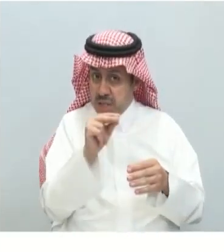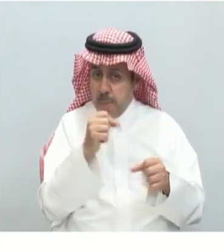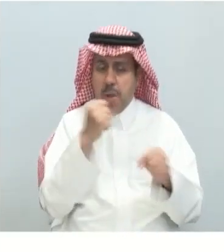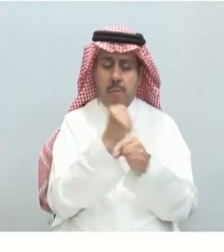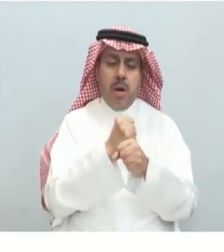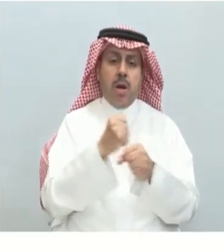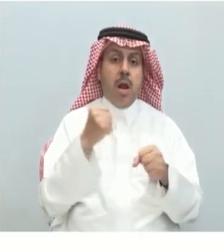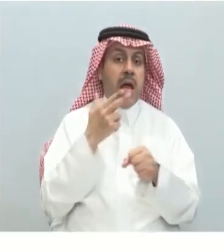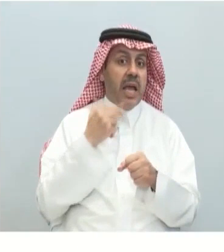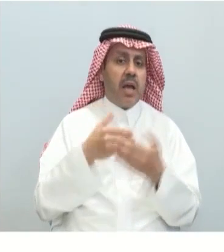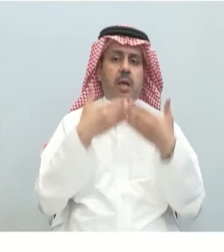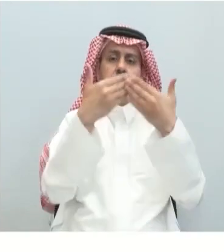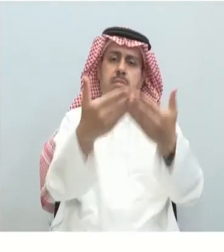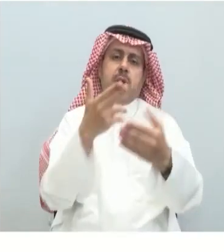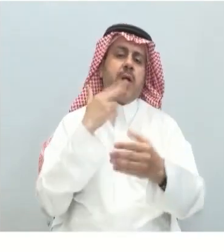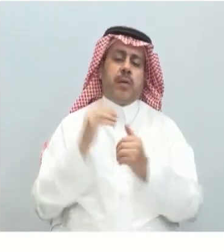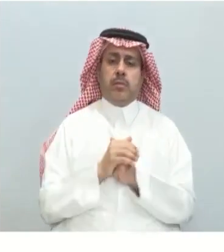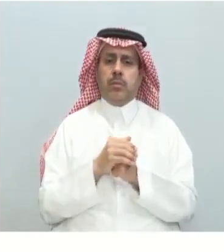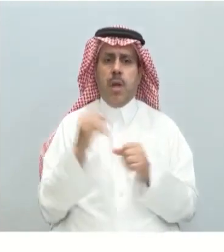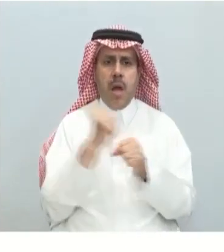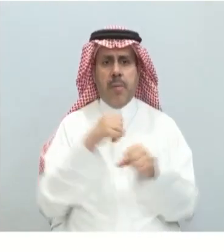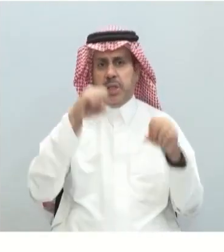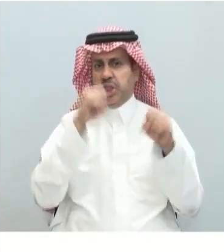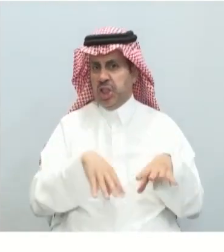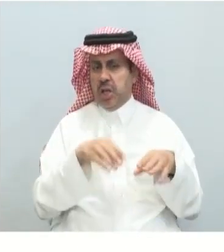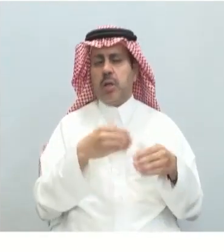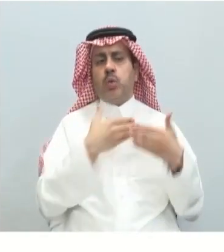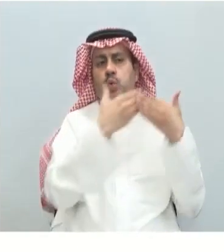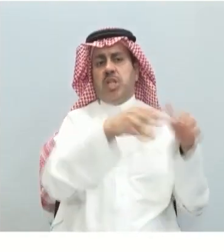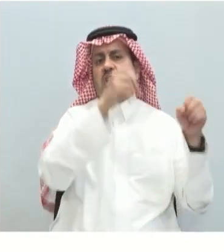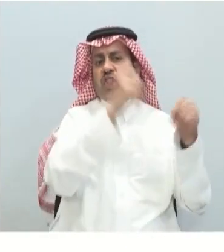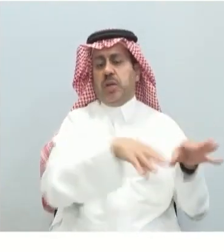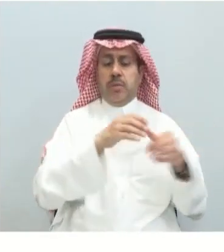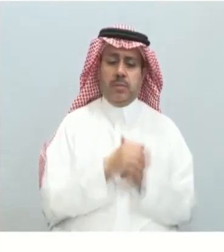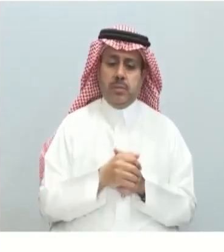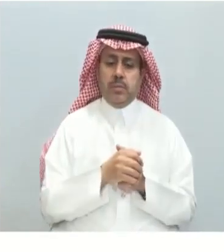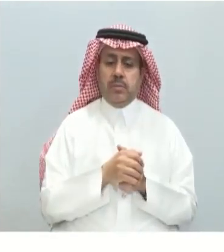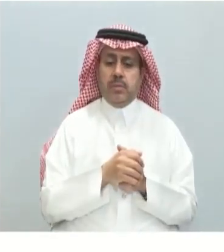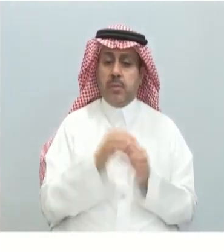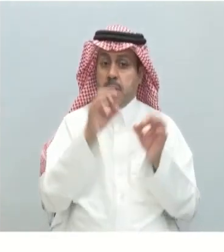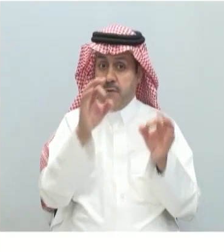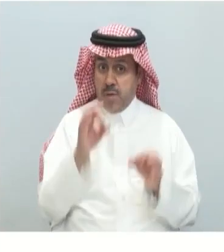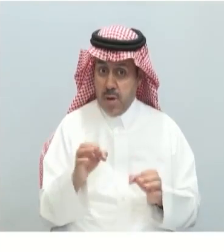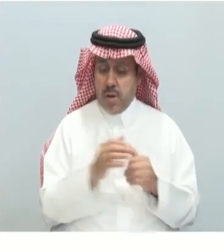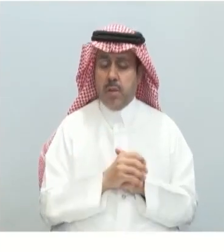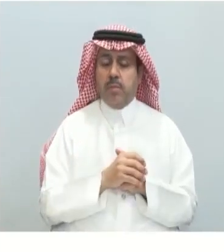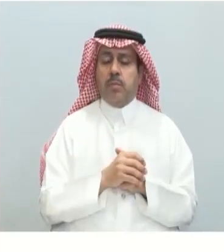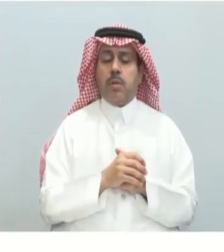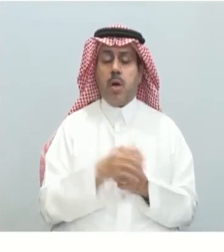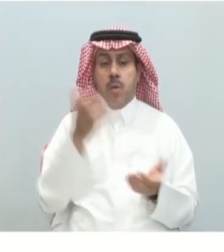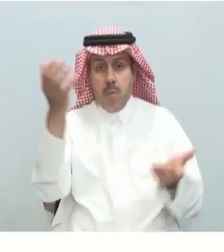ان خيرا فخير وان شرا فشر قال الله تعالى فمن ثقلت موازينه فاولئك هم